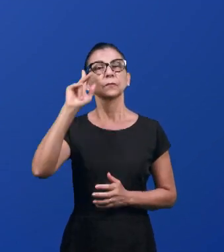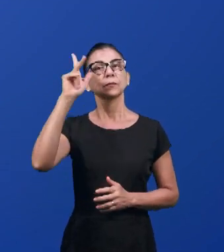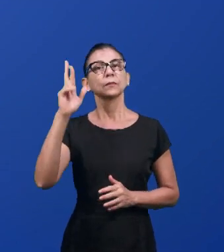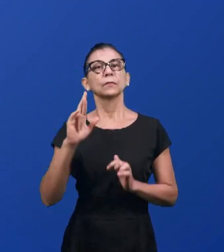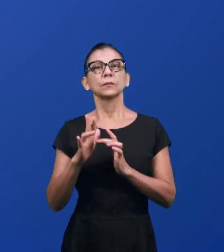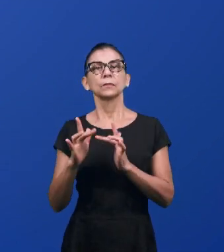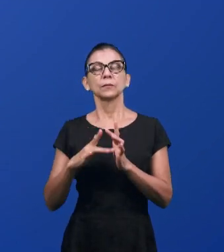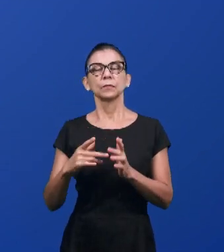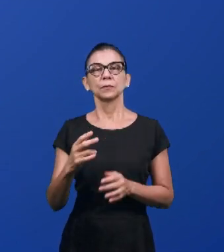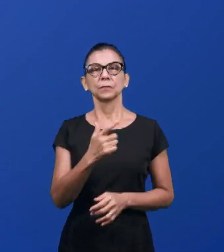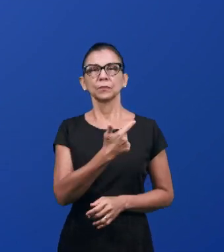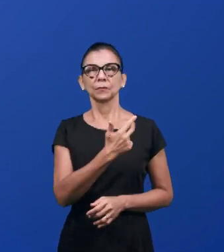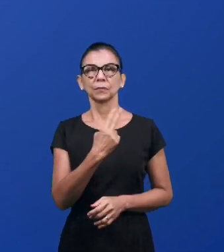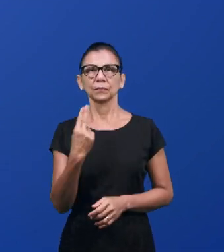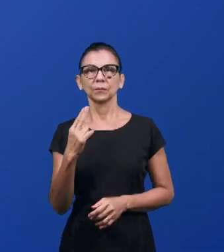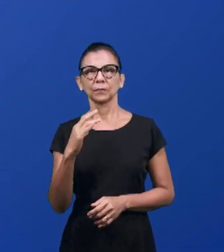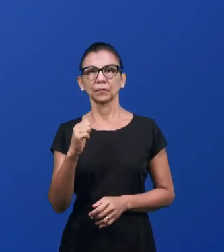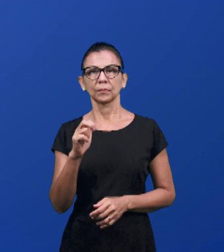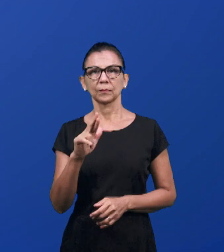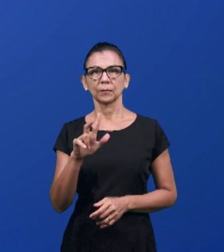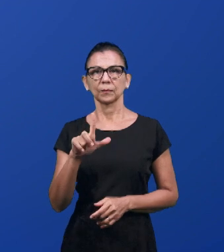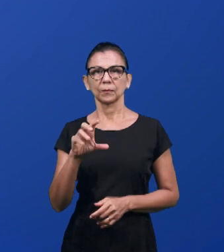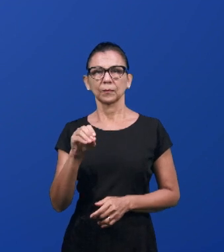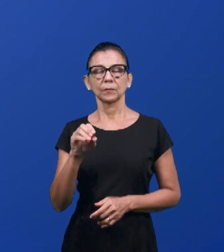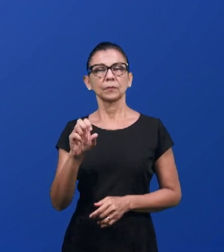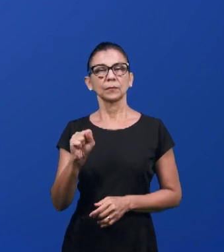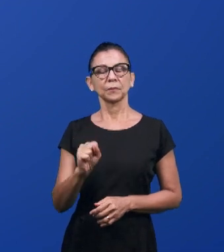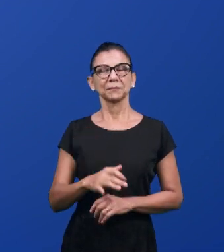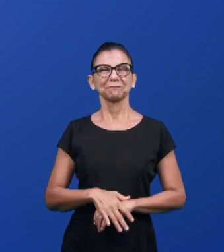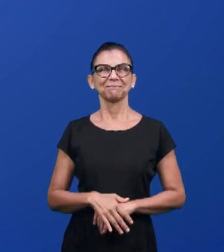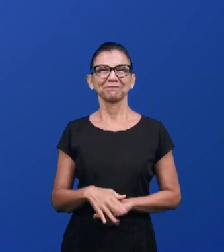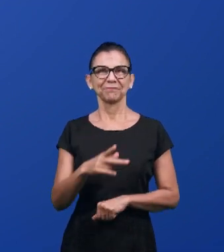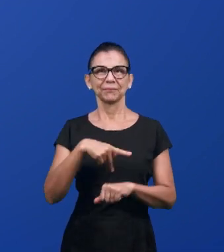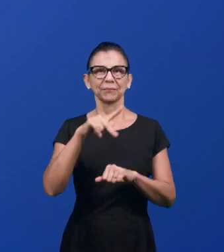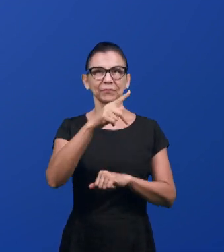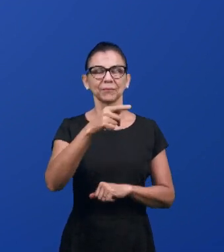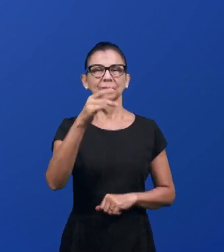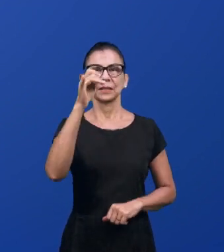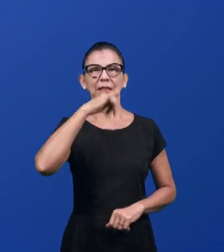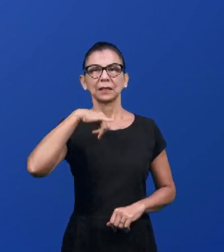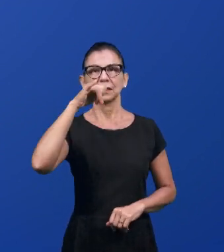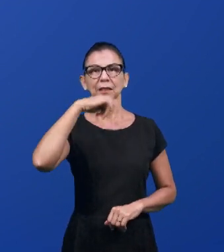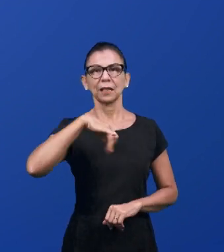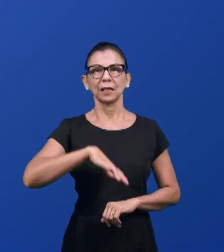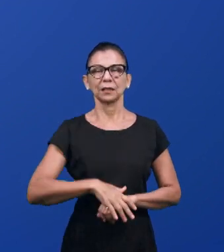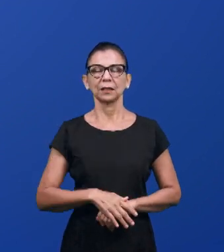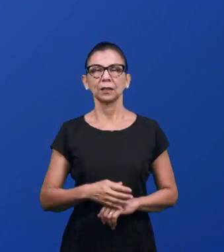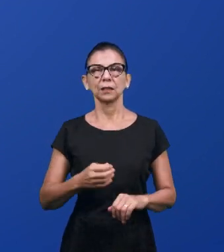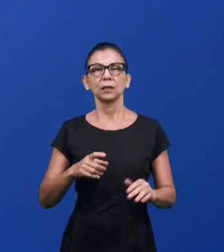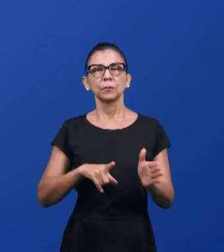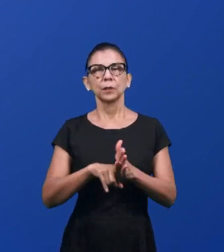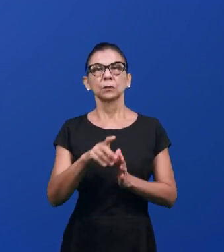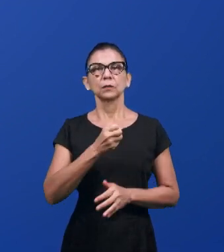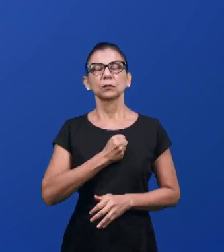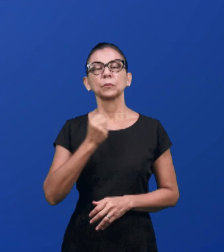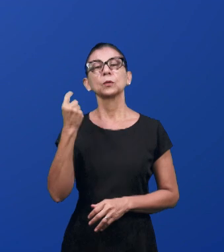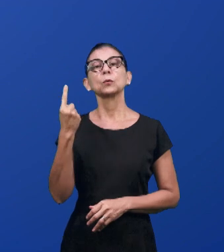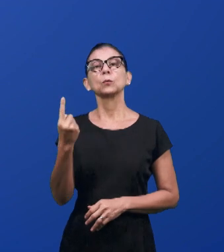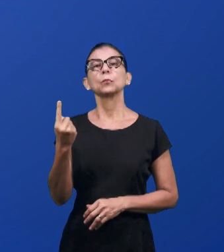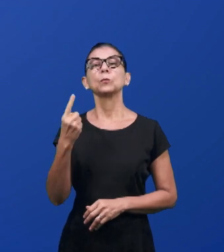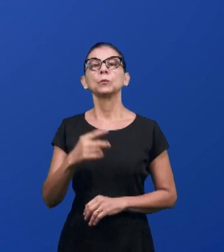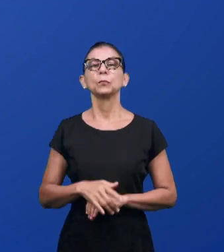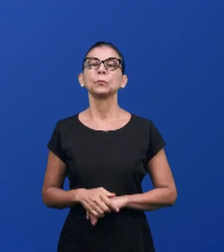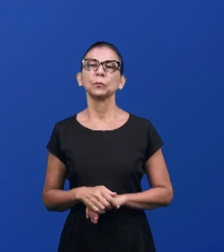suis Carlos de l'église de Turin en Italie. On va faire la contribution à la question numéro 1. La question